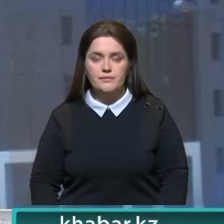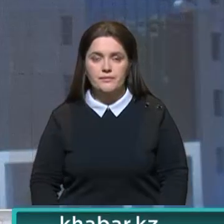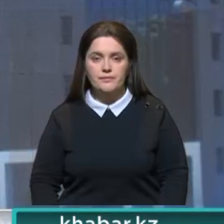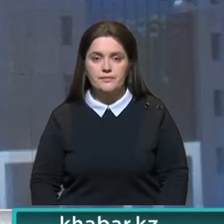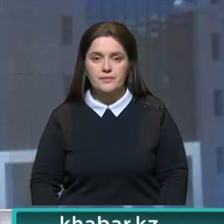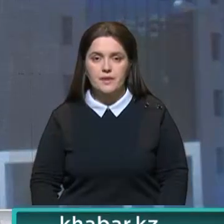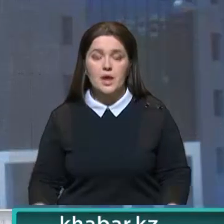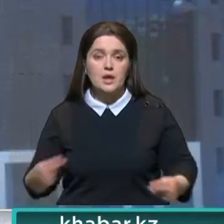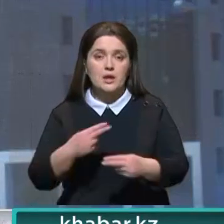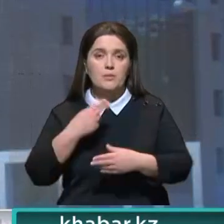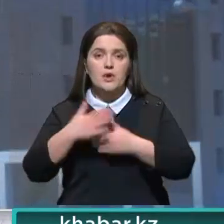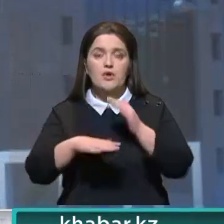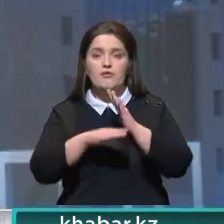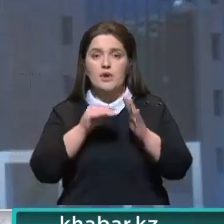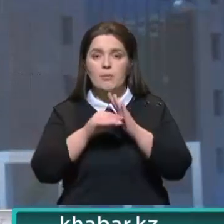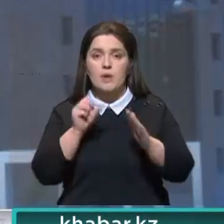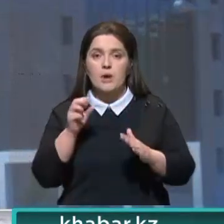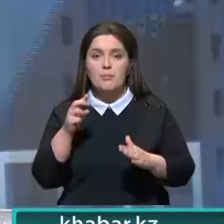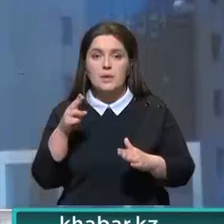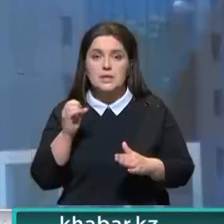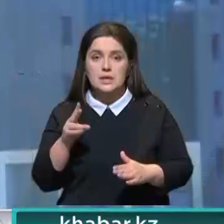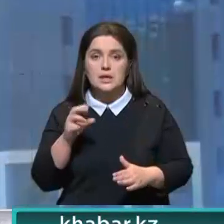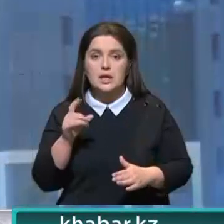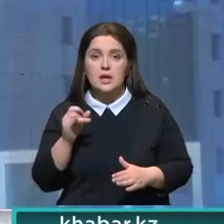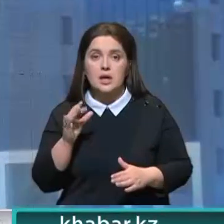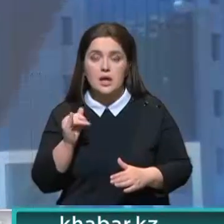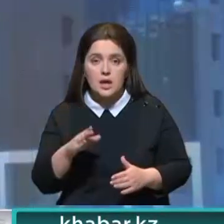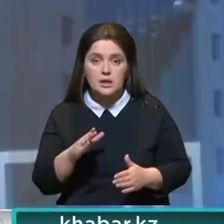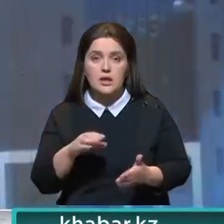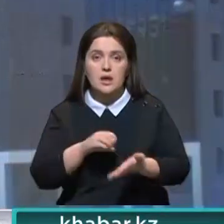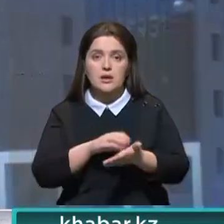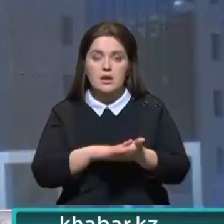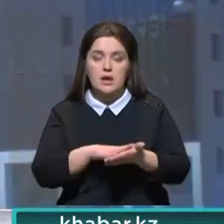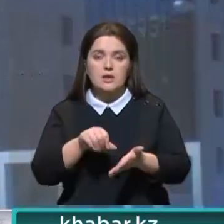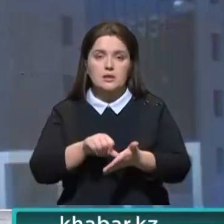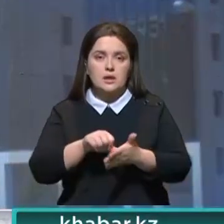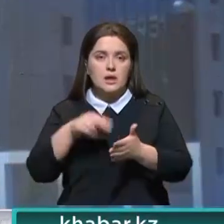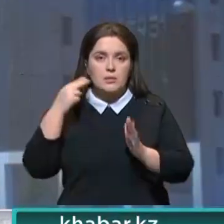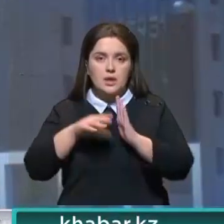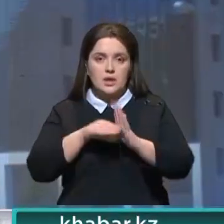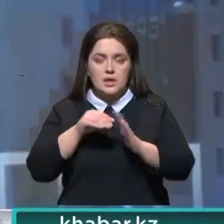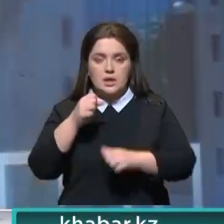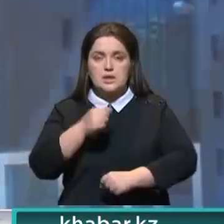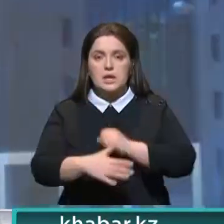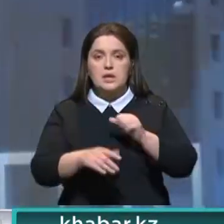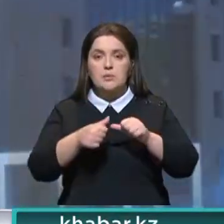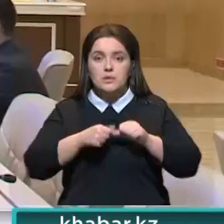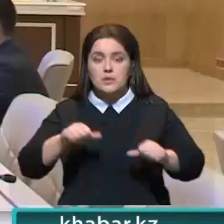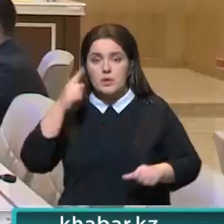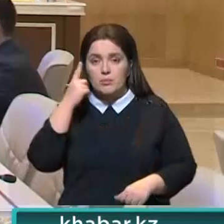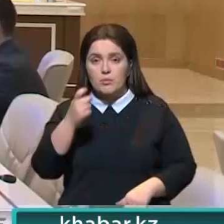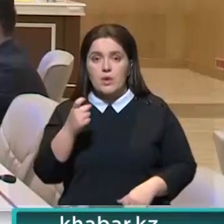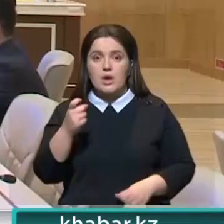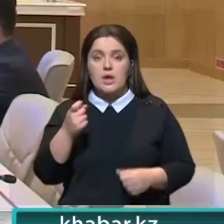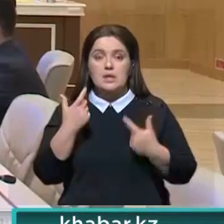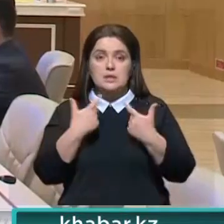Ну, теперь перейдем к теме предстоящих выборов. Каракат Абден официально зарегистрирована кандидатом в президенты. В Центральной избирательной комиссии сообщили,